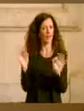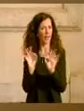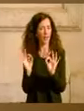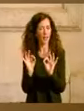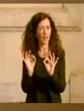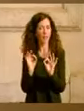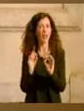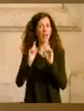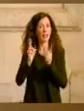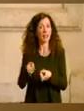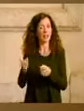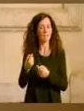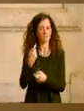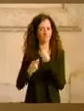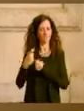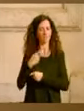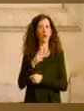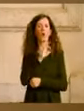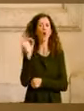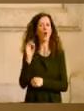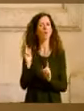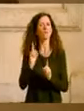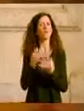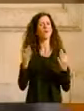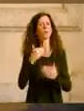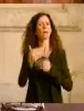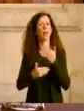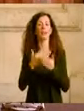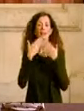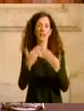un passo indietro oppure no? Grazie.